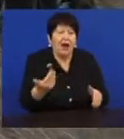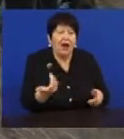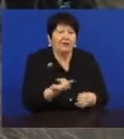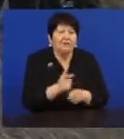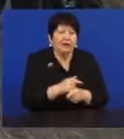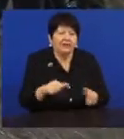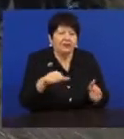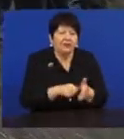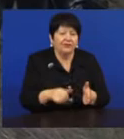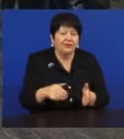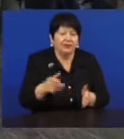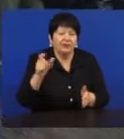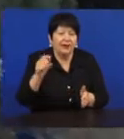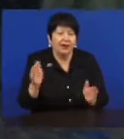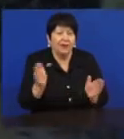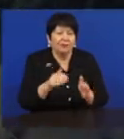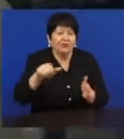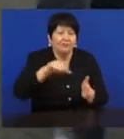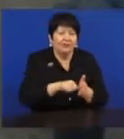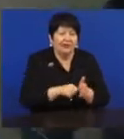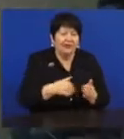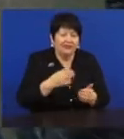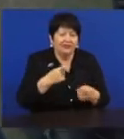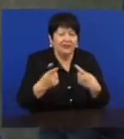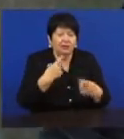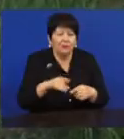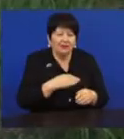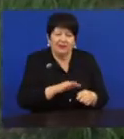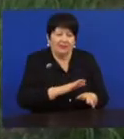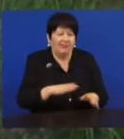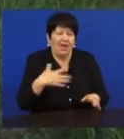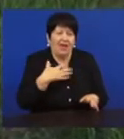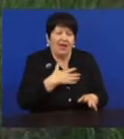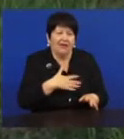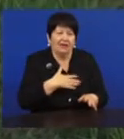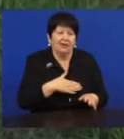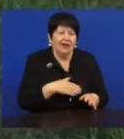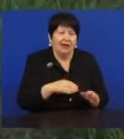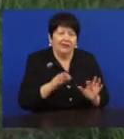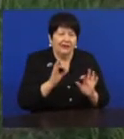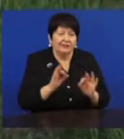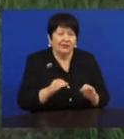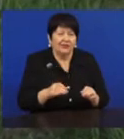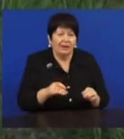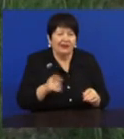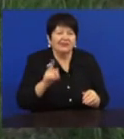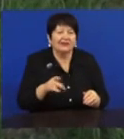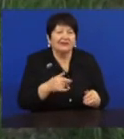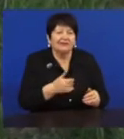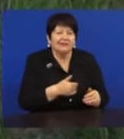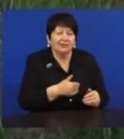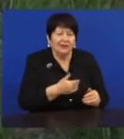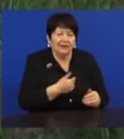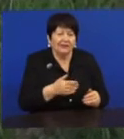puțini participanți și asta cred că ne vorbește cât de responsabil și cât de tare le pasă locuitorilor de orășelul